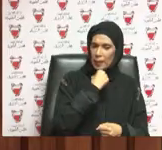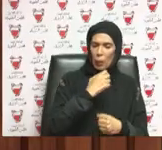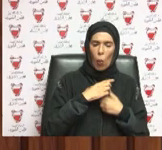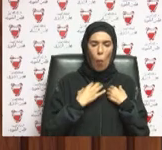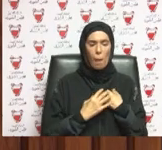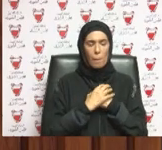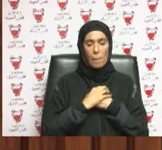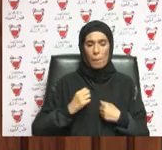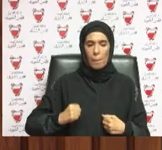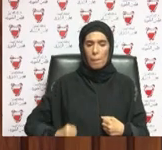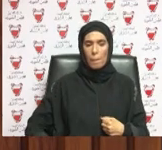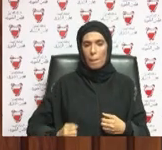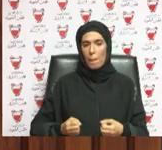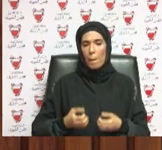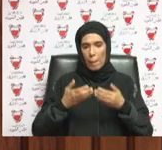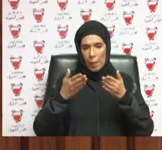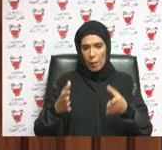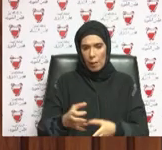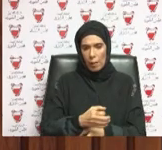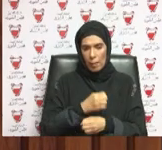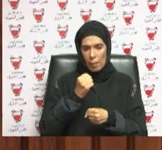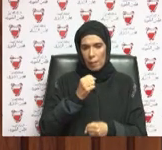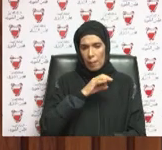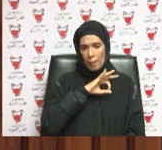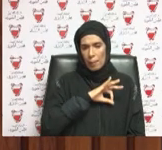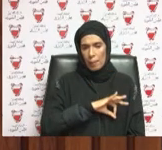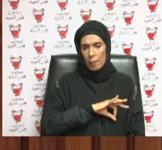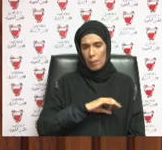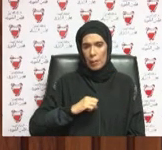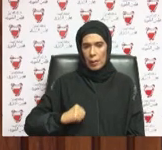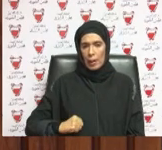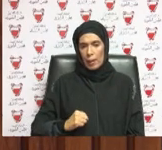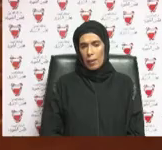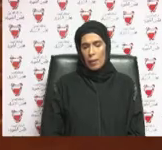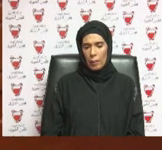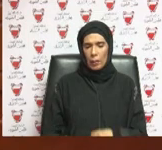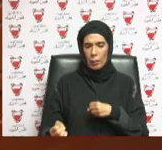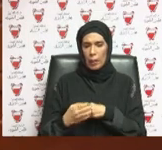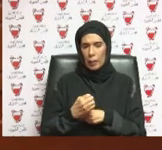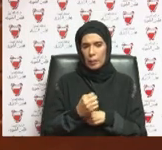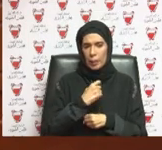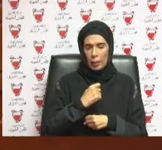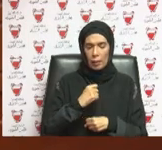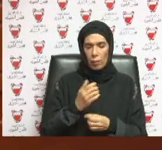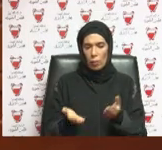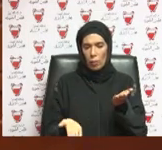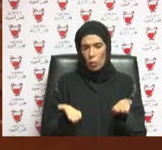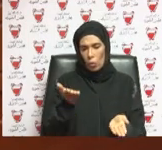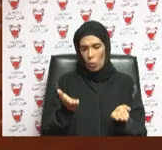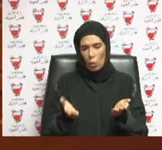الوطن والعطاء والحفاظ على مكتسبات هذا البلد. تعلمنا منه الحكمة